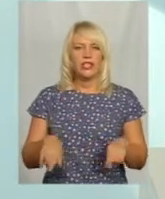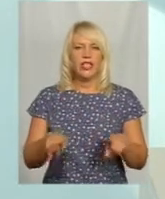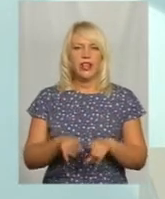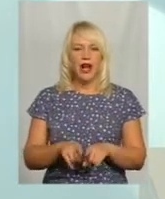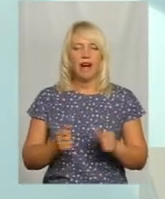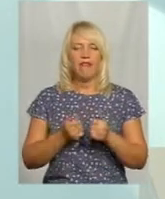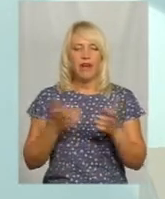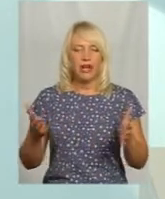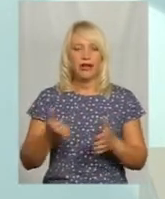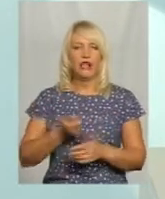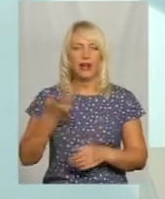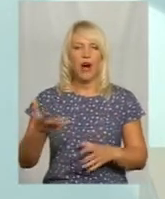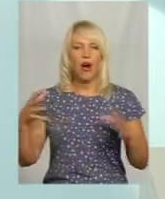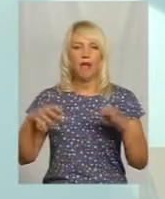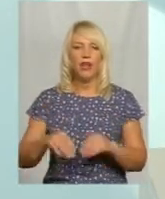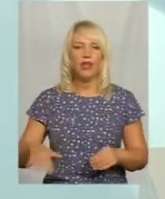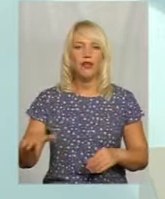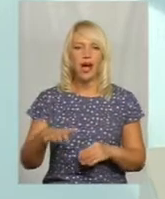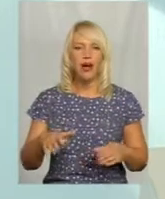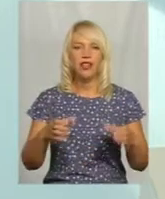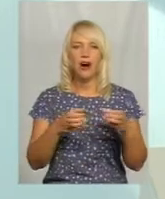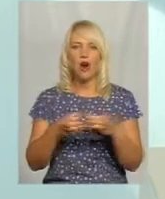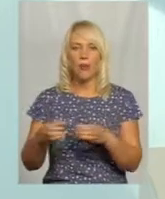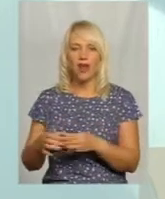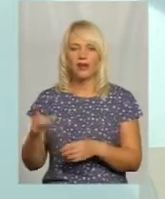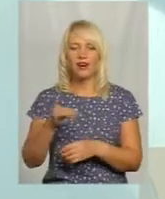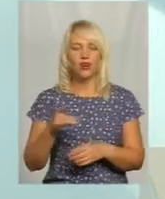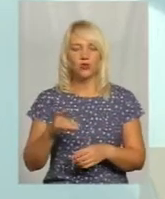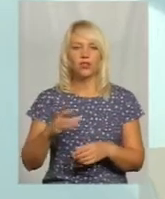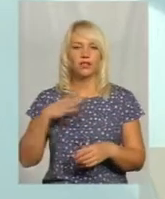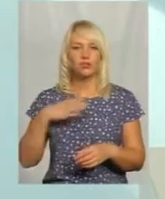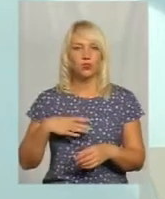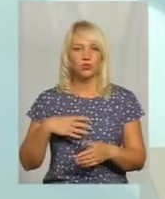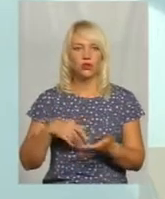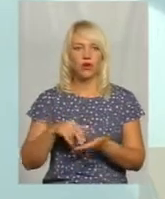велика кількість об'єднаних територіальних громад, районів